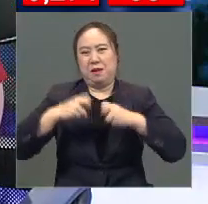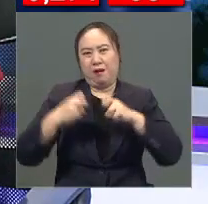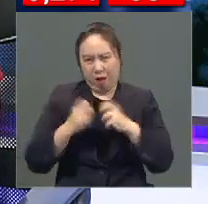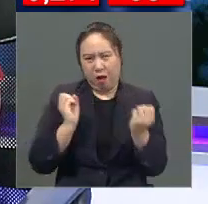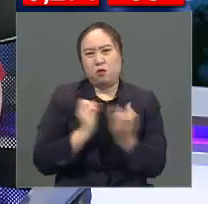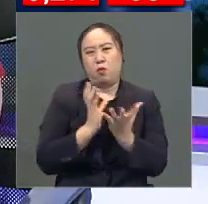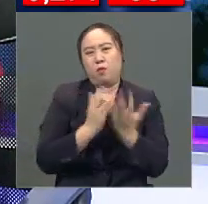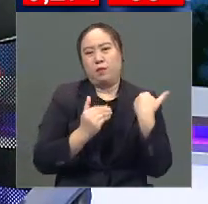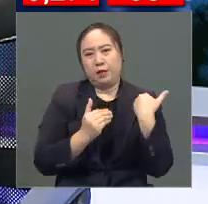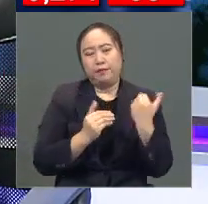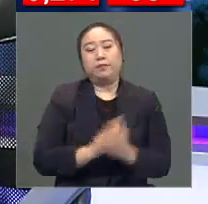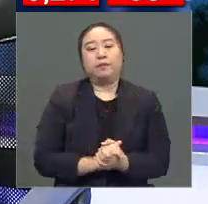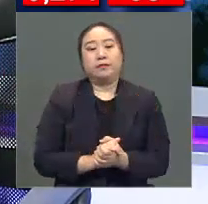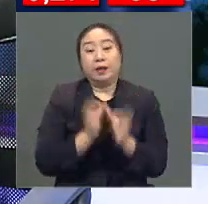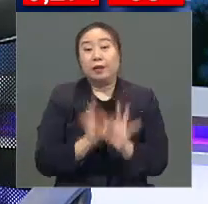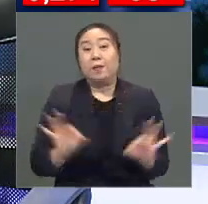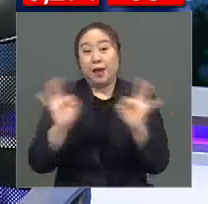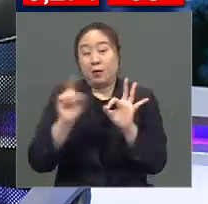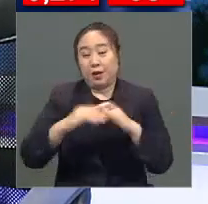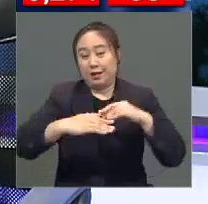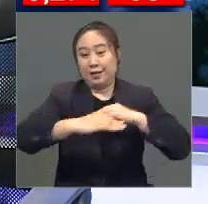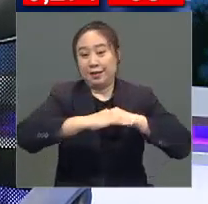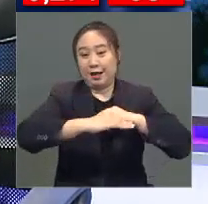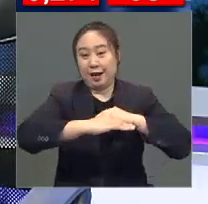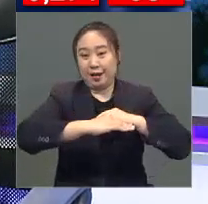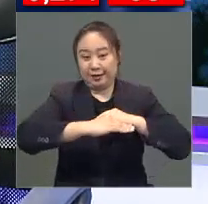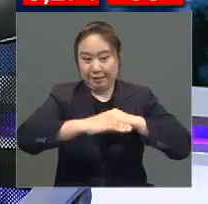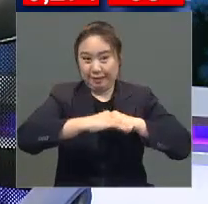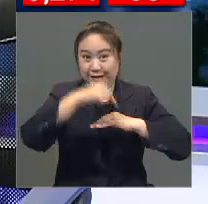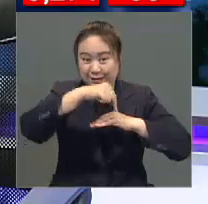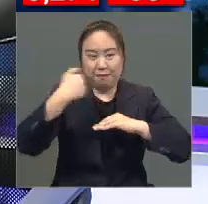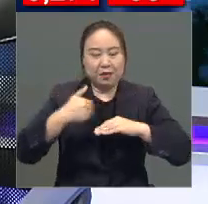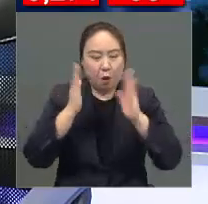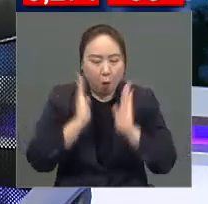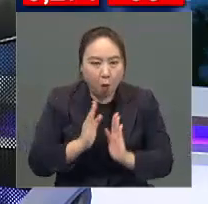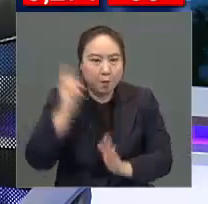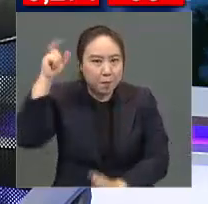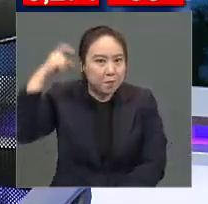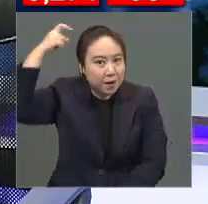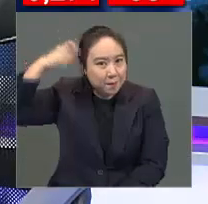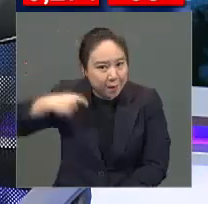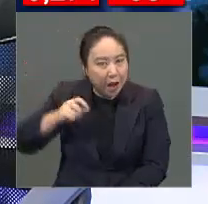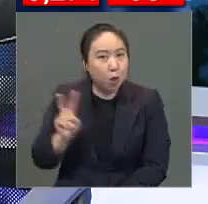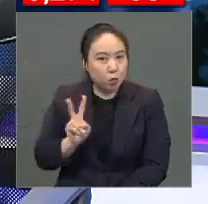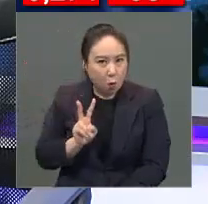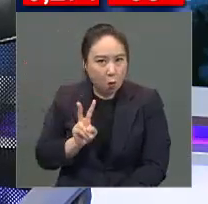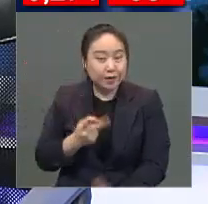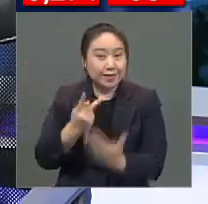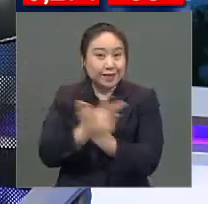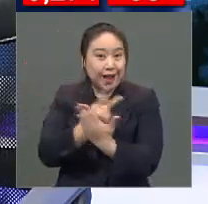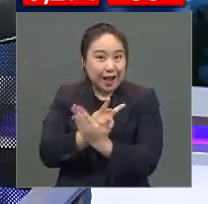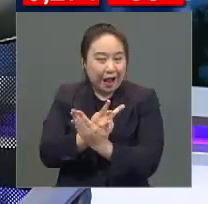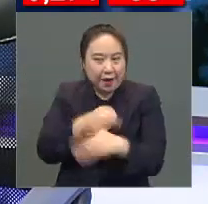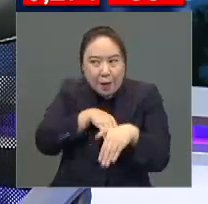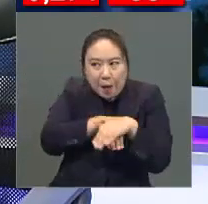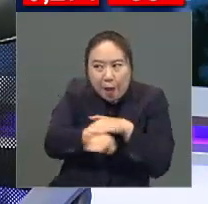หนักเช่นกันนะคะโดยเฉพาะพื้นที่ติดชายแดนล่าสุดอย่างมีแรงงานชาวเมียนมาร์สองคนลักลอบเข้ามาทางจังหวัดกาญจนบุรี